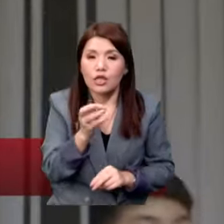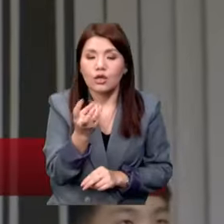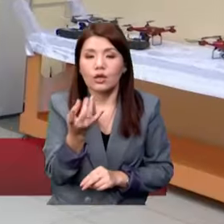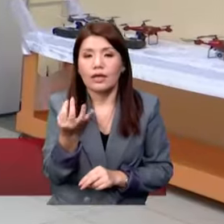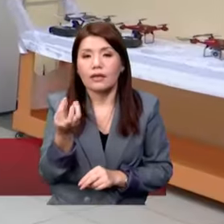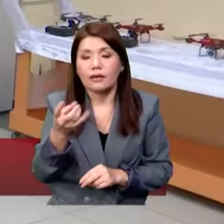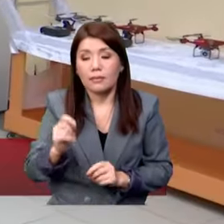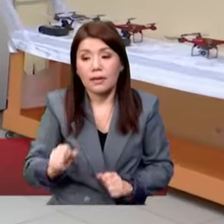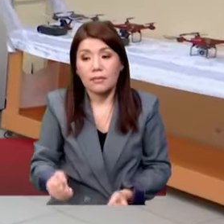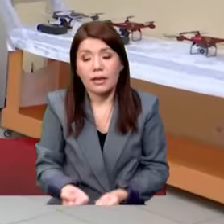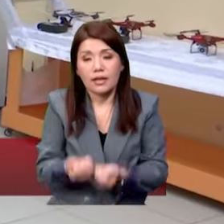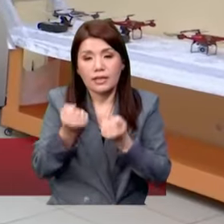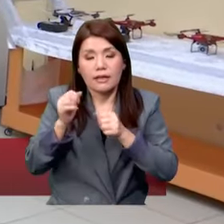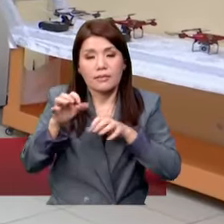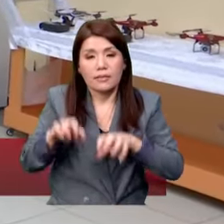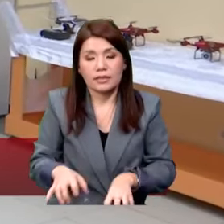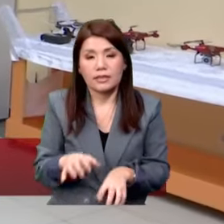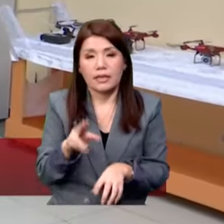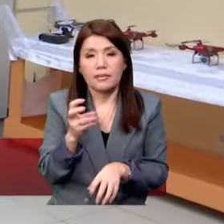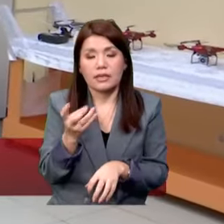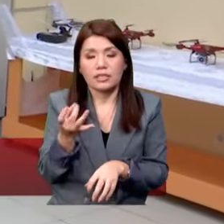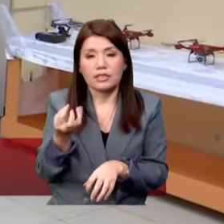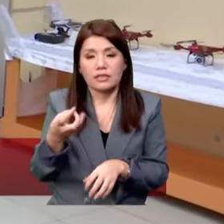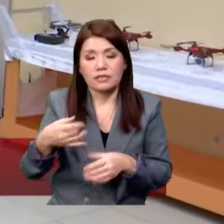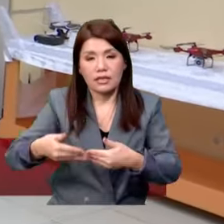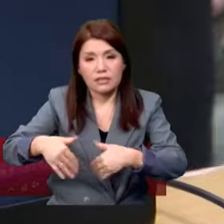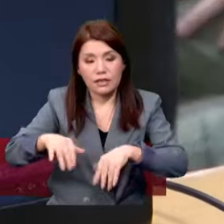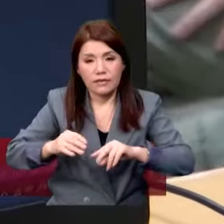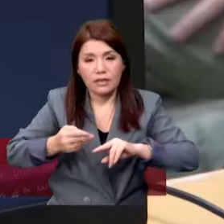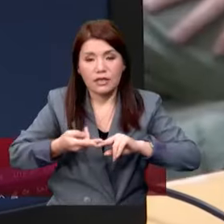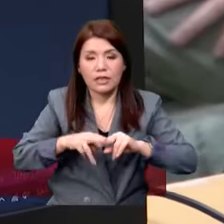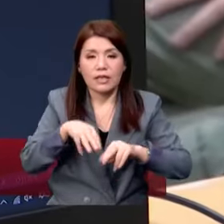Кулебаевой при поддержке председателя попечительского